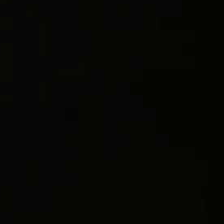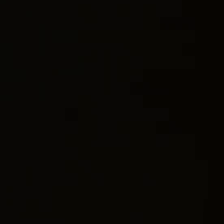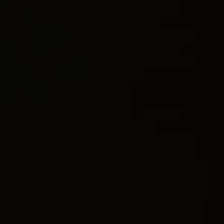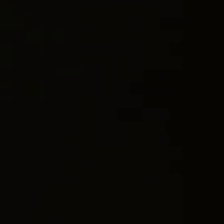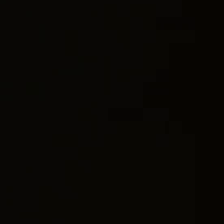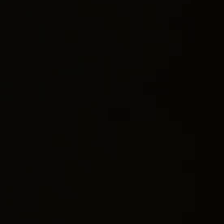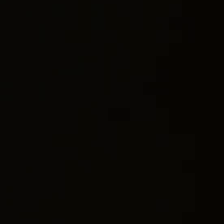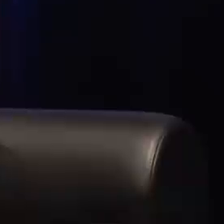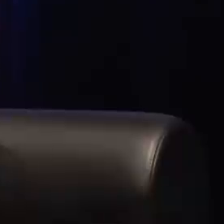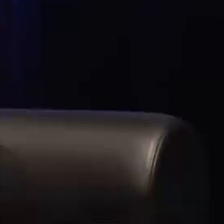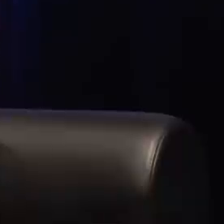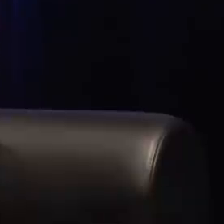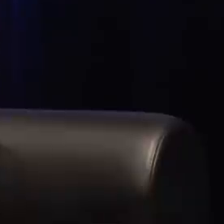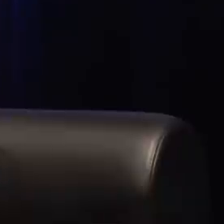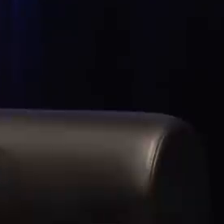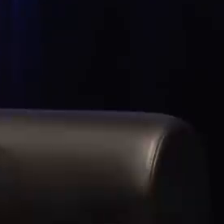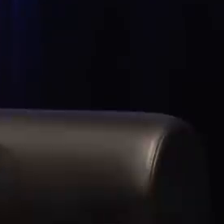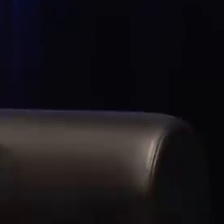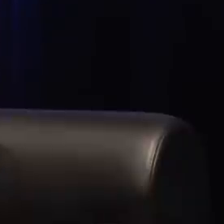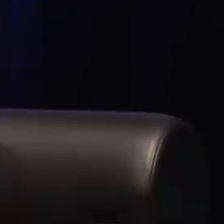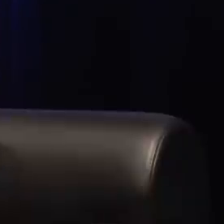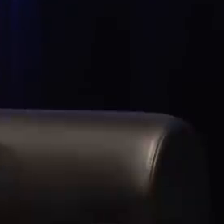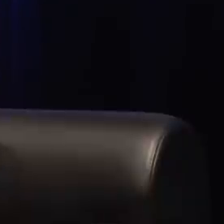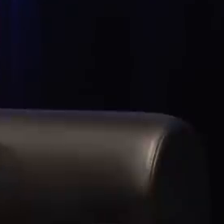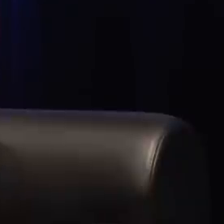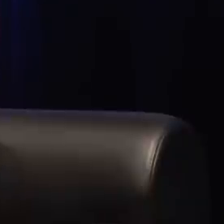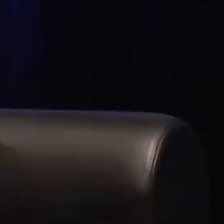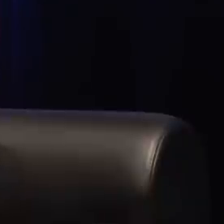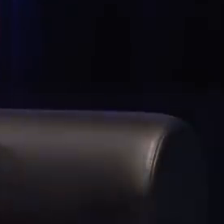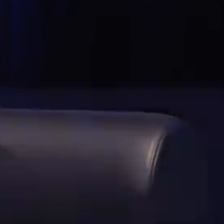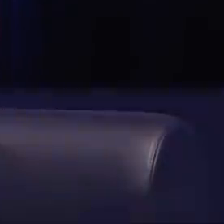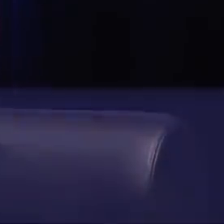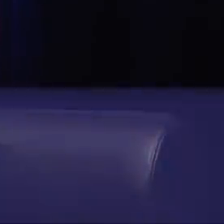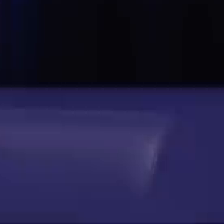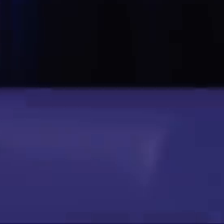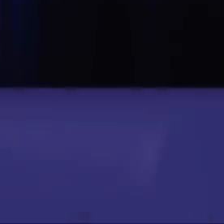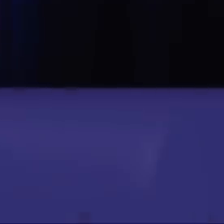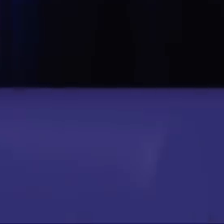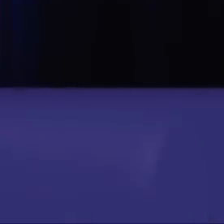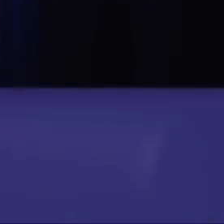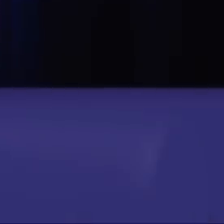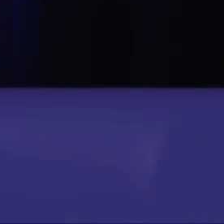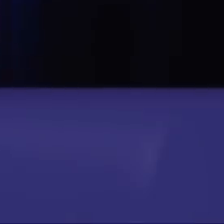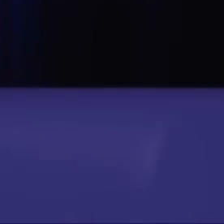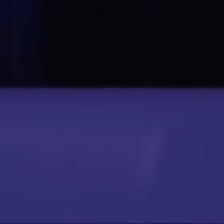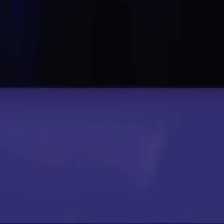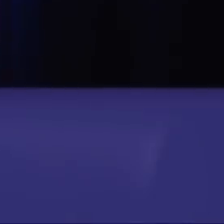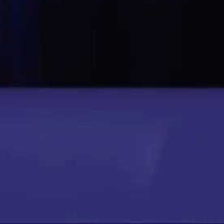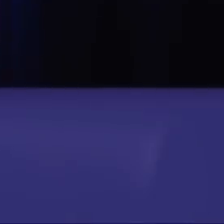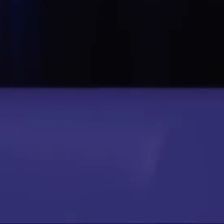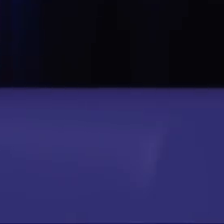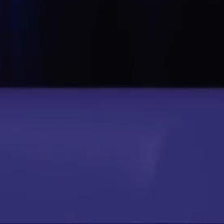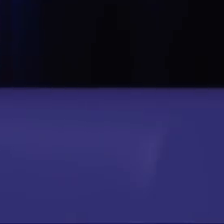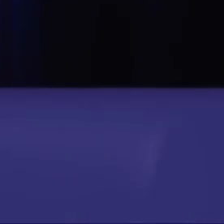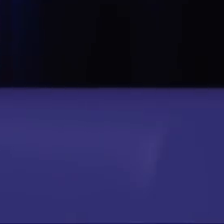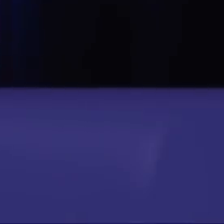petite. Oui, c'est vrai que je suis un petit peu tombée dans le chaudron du sport. Et puis maintenant, c'est vrai que si j'en fais au niveau, c'est